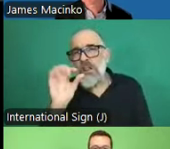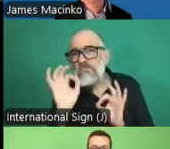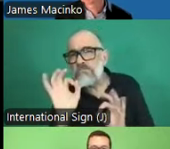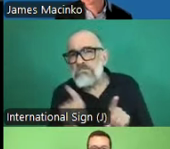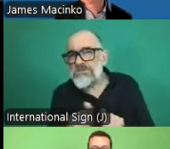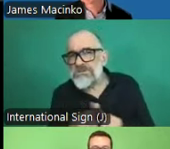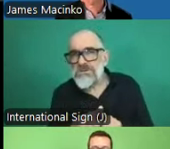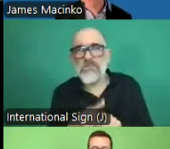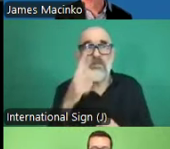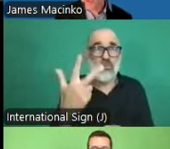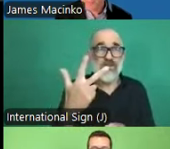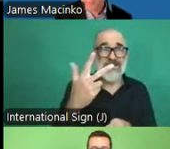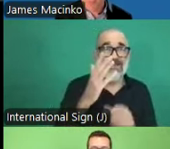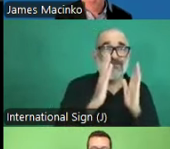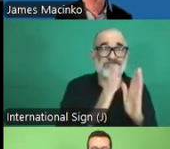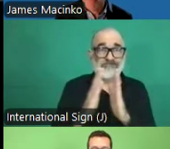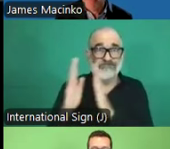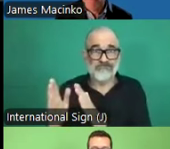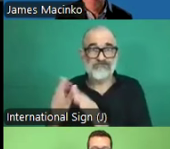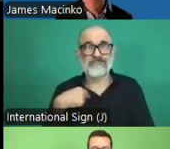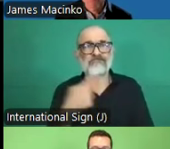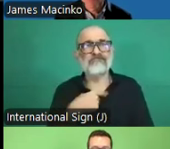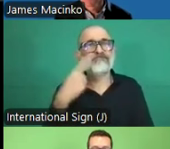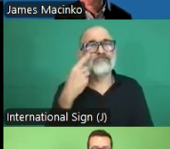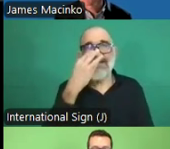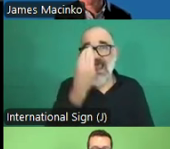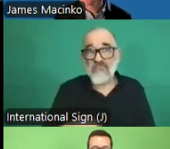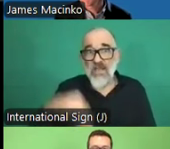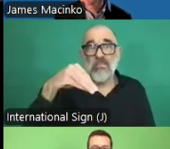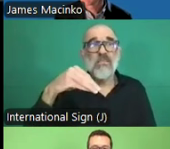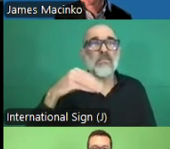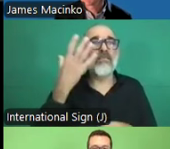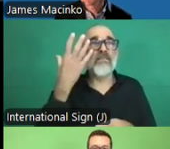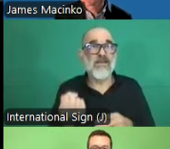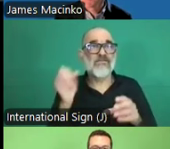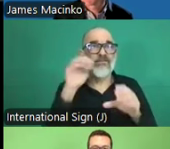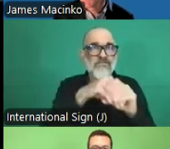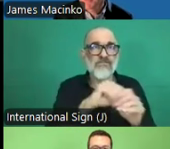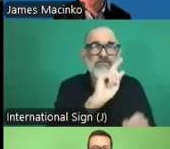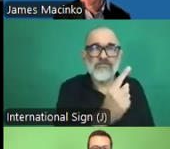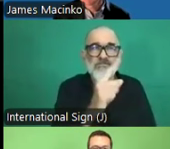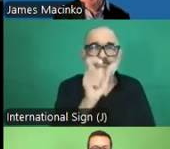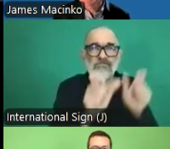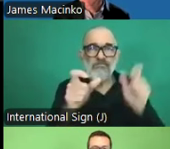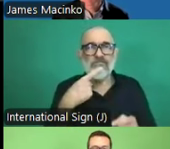de l'image et on a le risque de ne pas voir le tout.